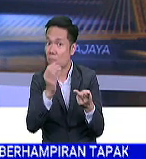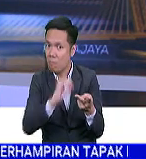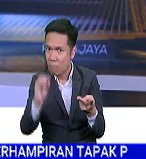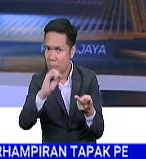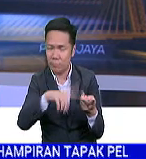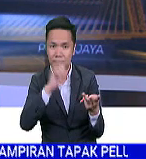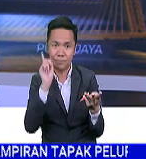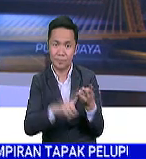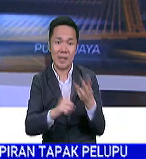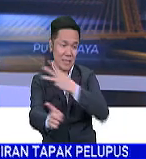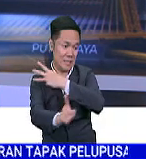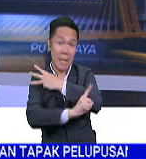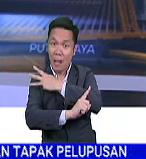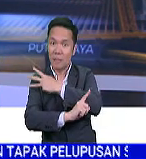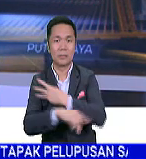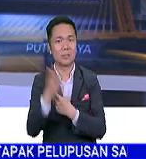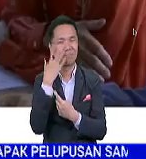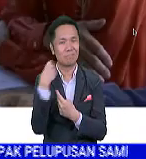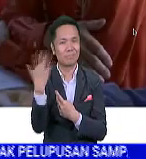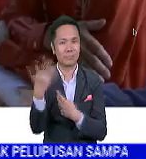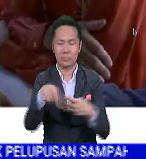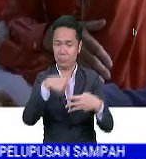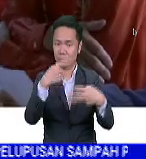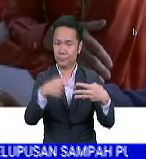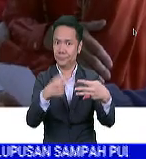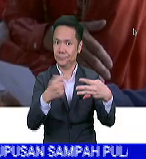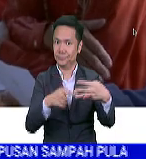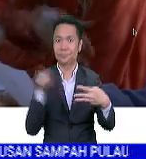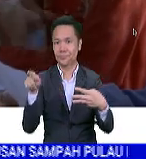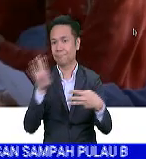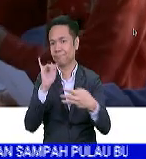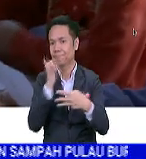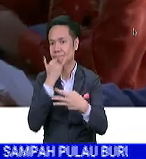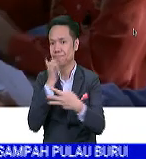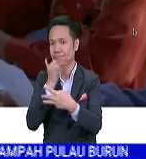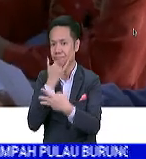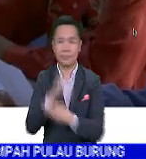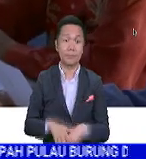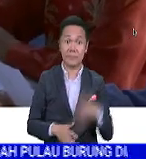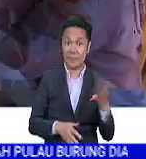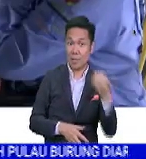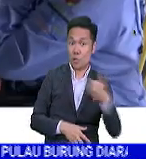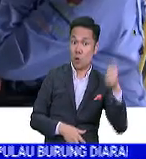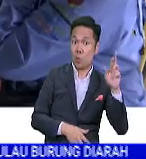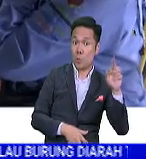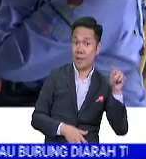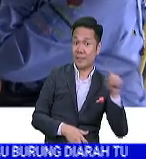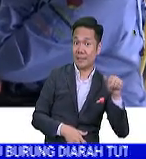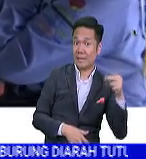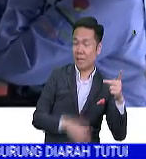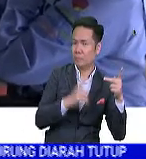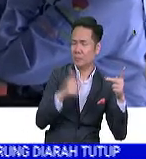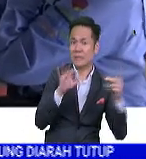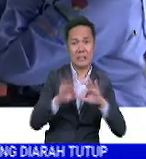gagal mematuhi zaman jabatannya Hi Ho Hai jelas abdurrazaq juga sign majikan adalah